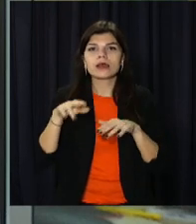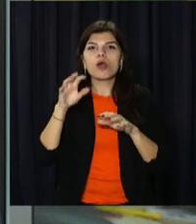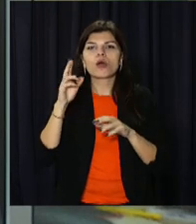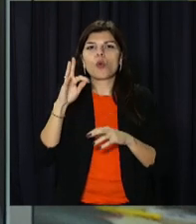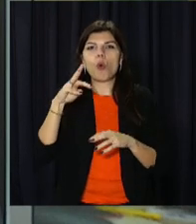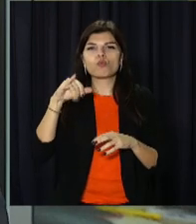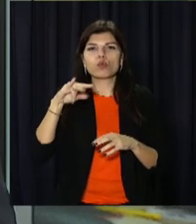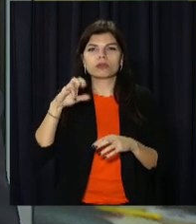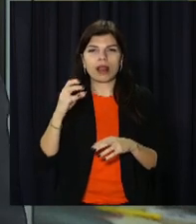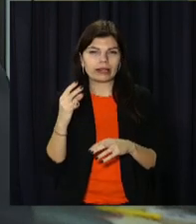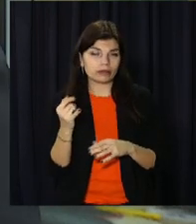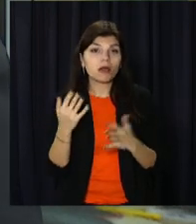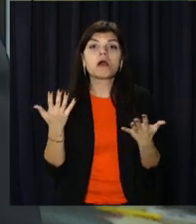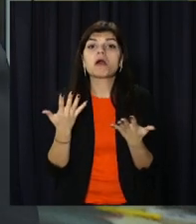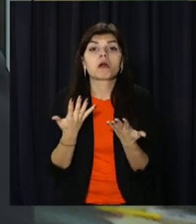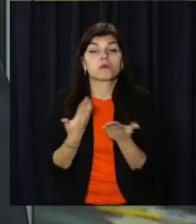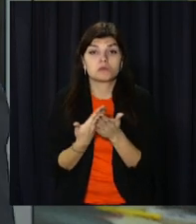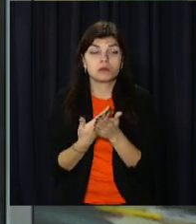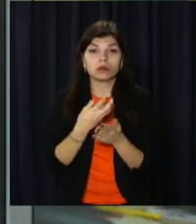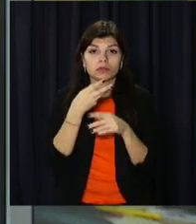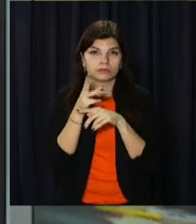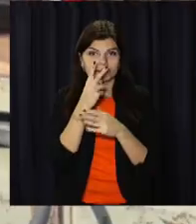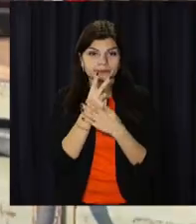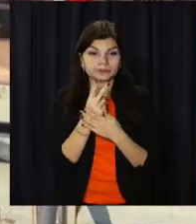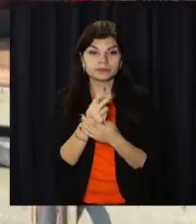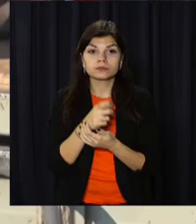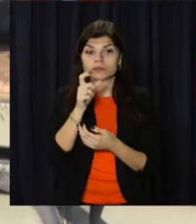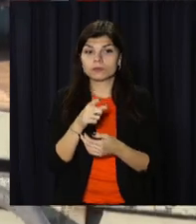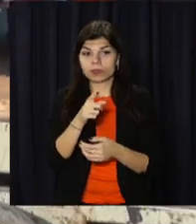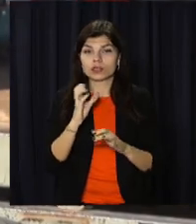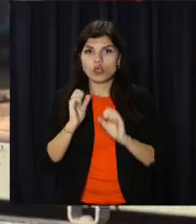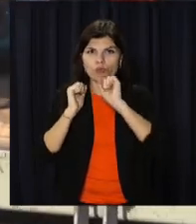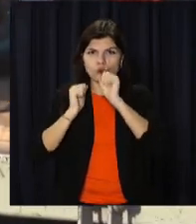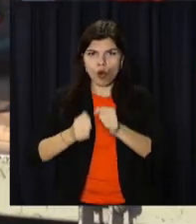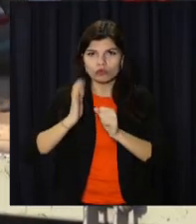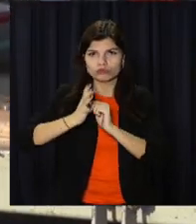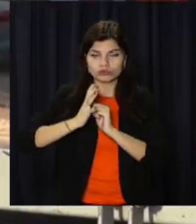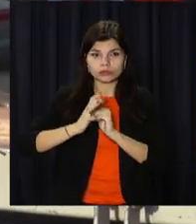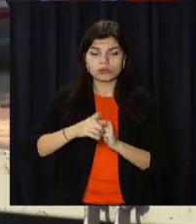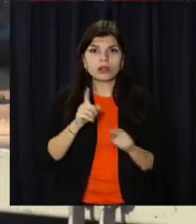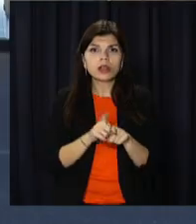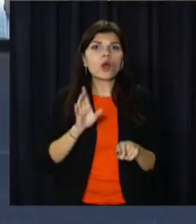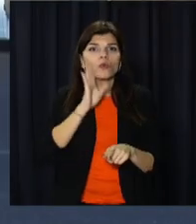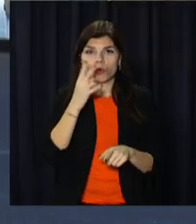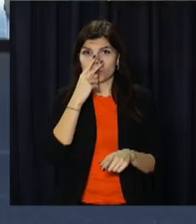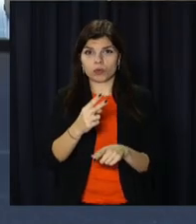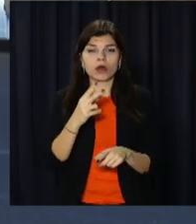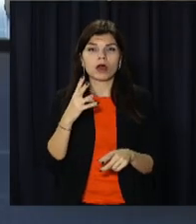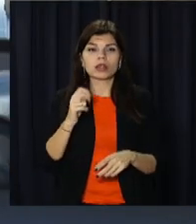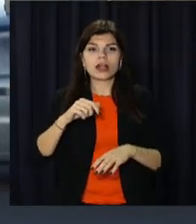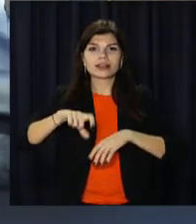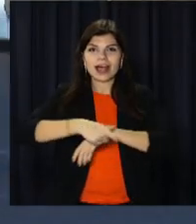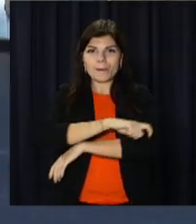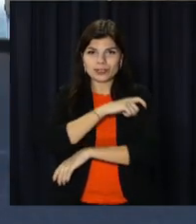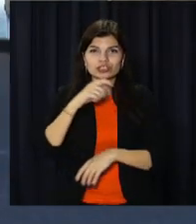ким правда, розкажуть наші журналісти. Комунальники з болгарками. Таку вранішню картину можна було побачити на